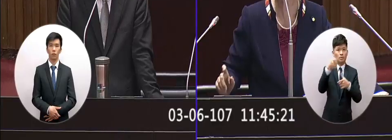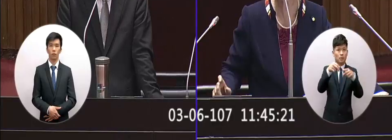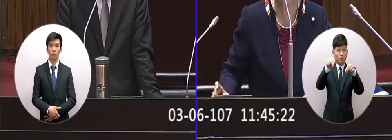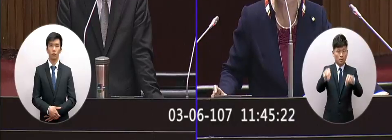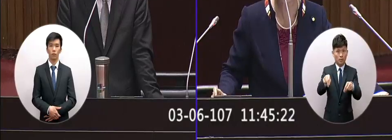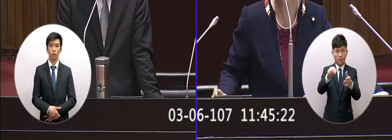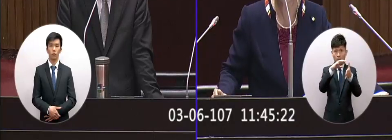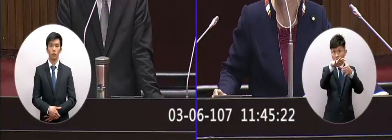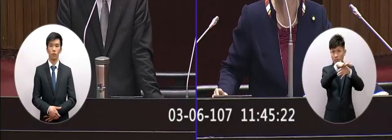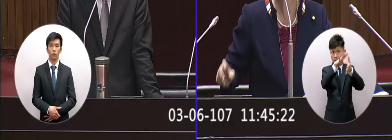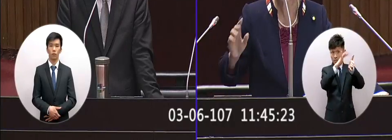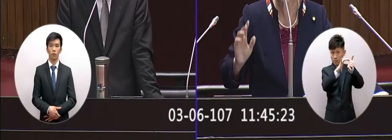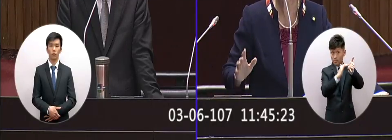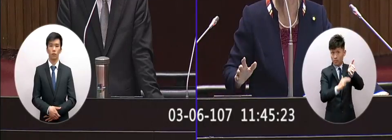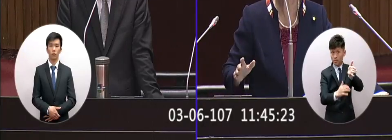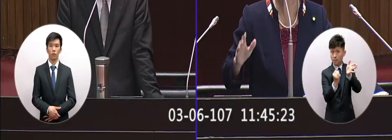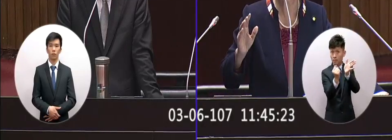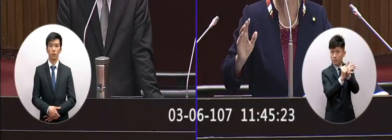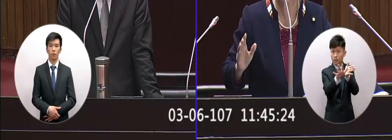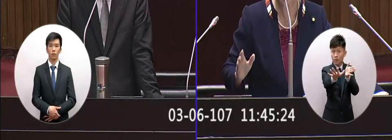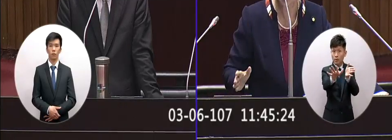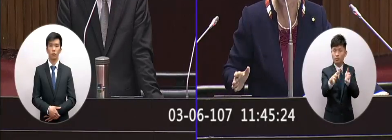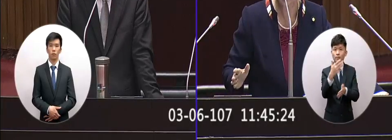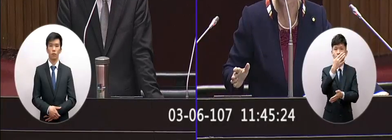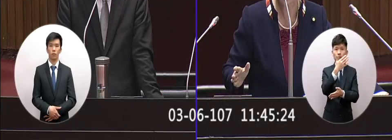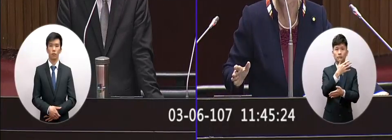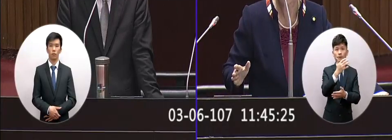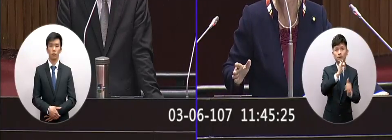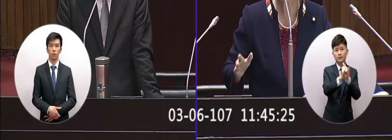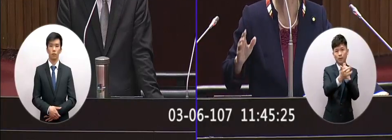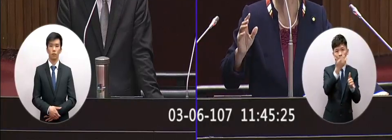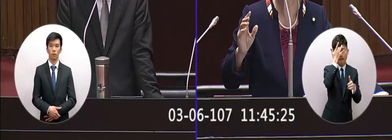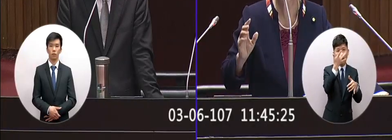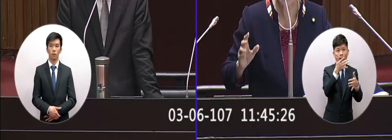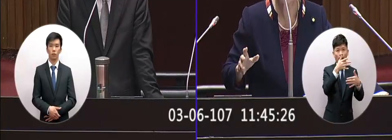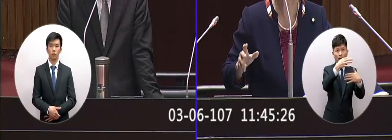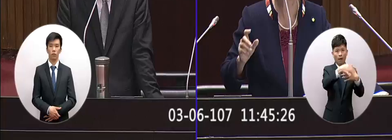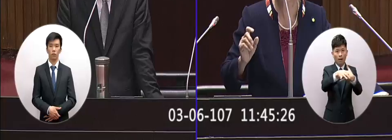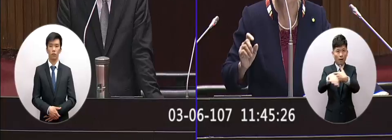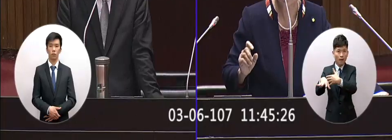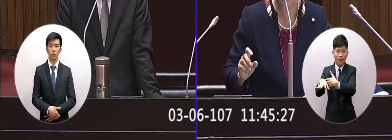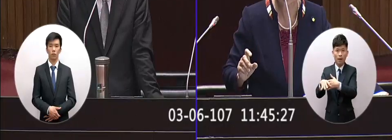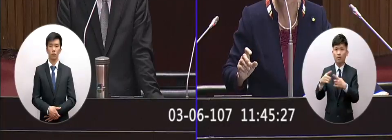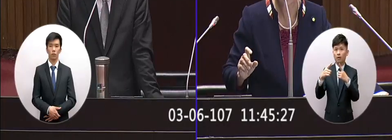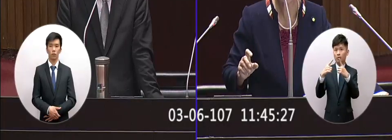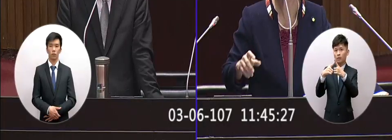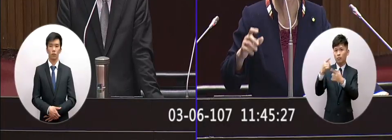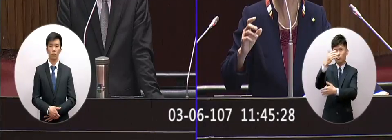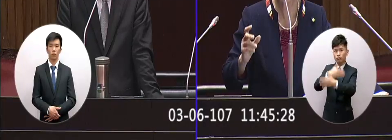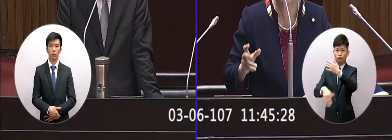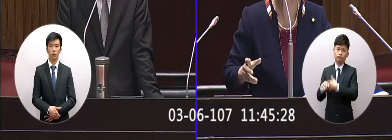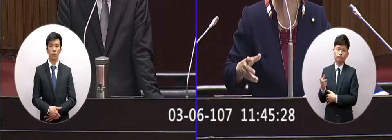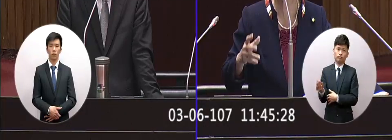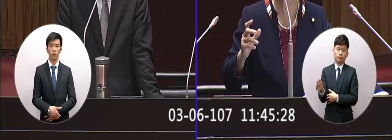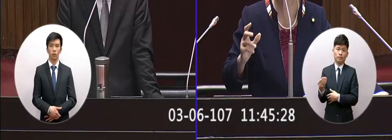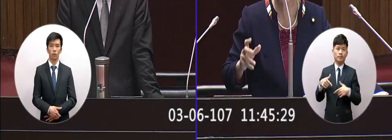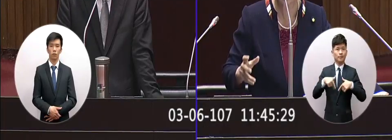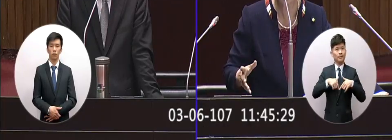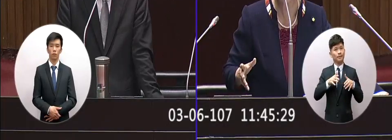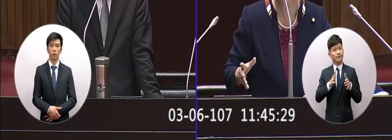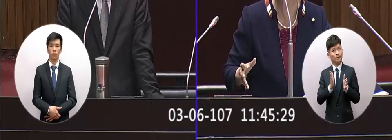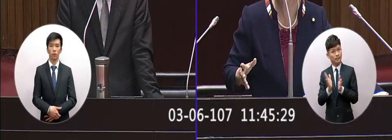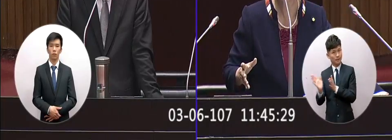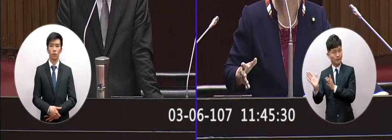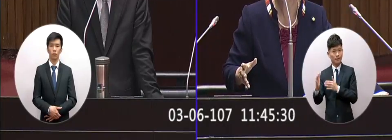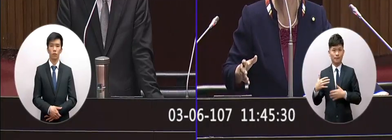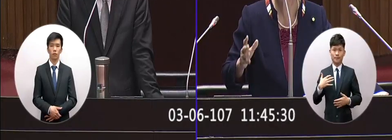常重要一个点，只有障碍的社会，没有障碍的人，不管他的心理上或是